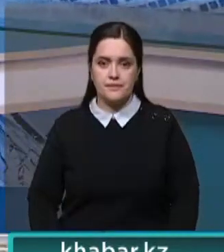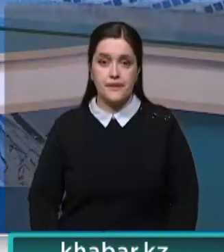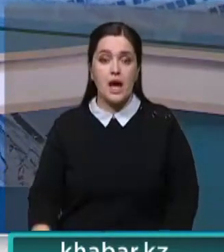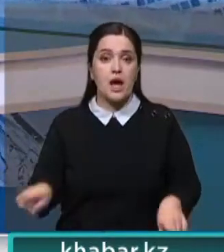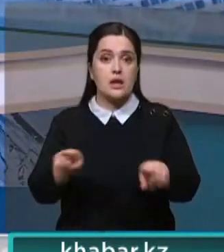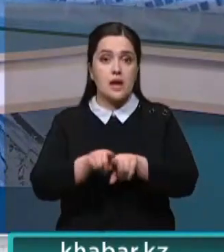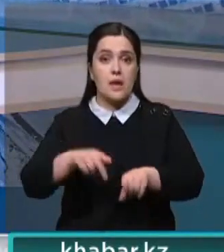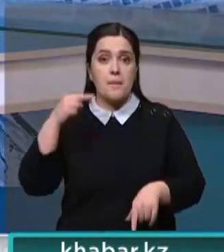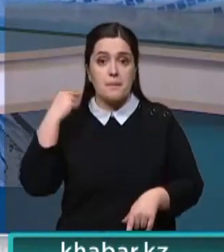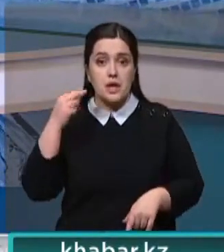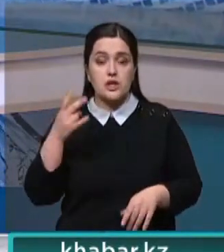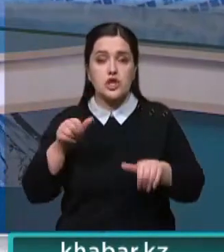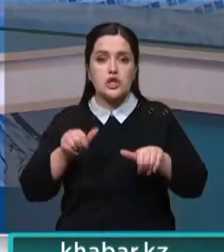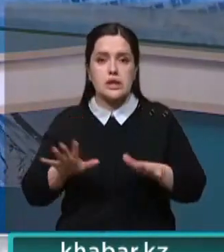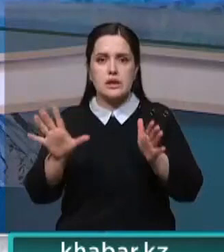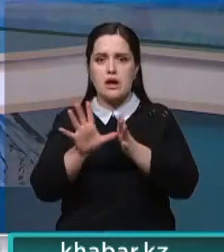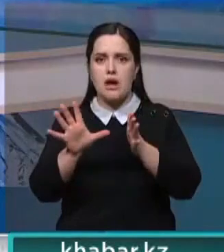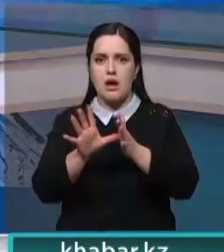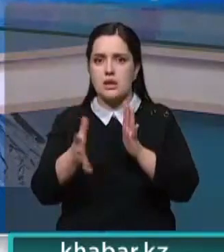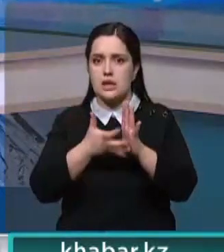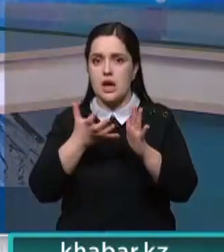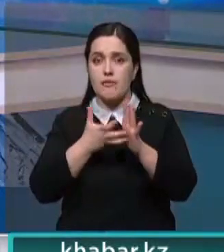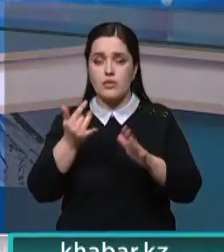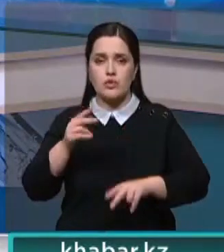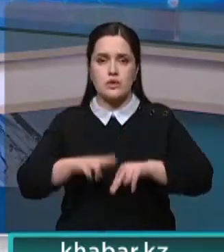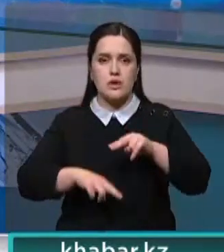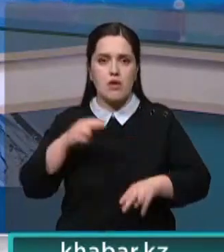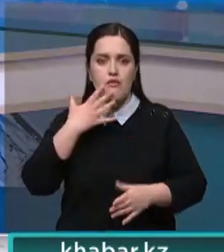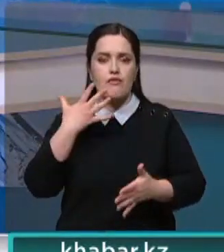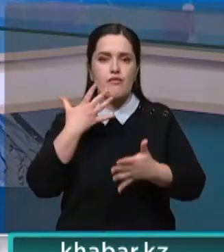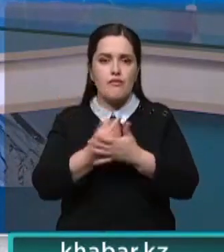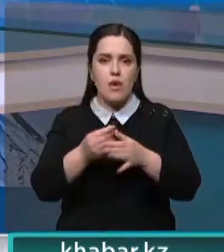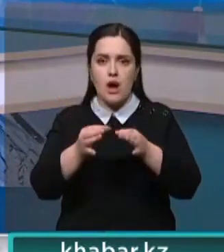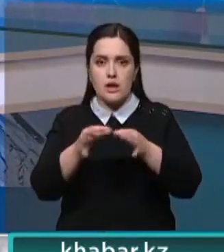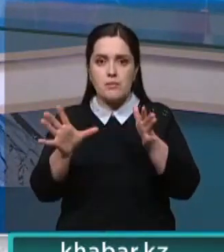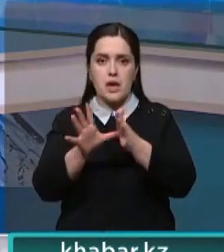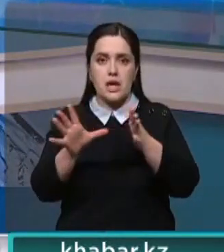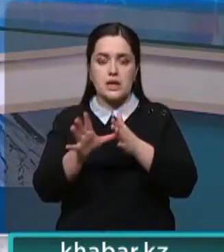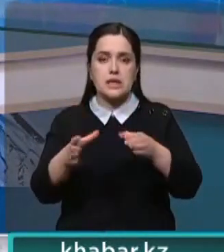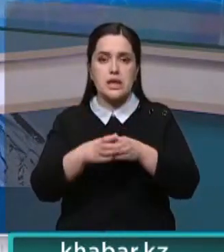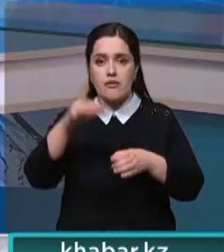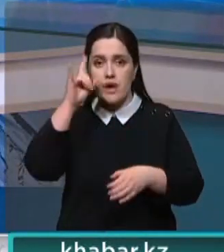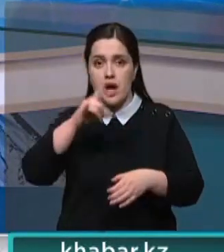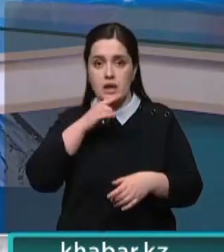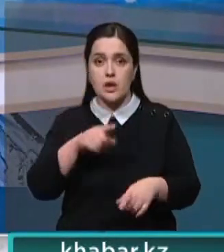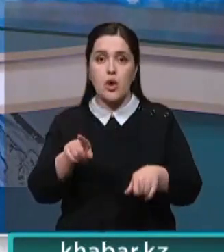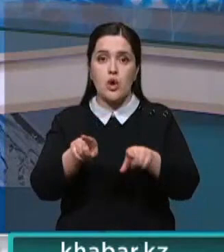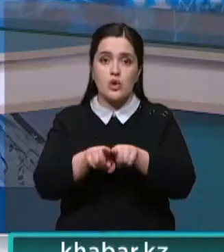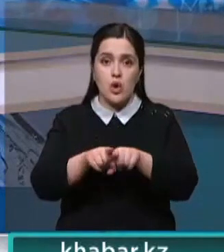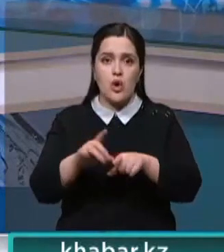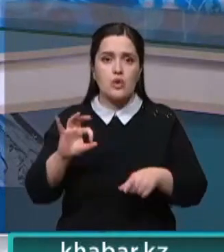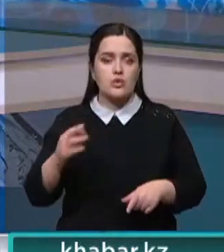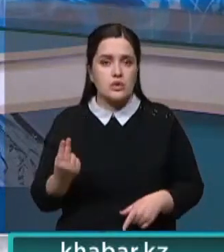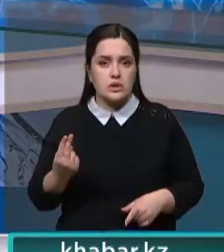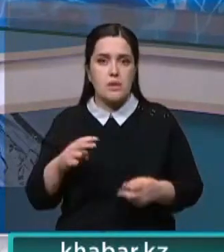Также президент акцентировал внимание на решении энергокризиса и строительства АЭС в Казахстане. Не обошел Токаев стороной сегодня и